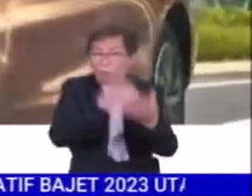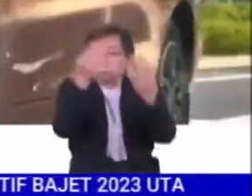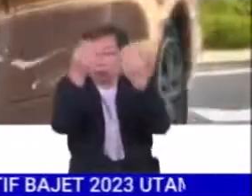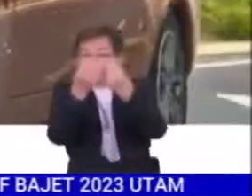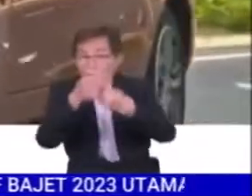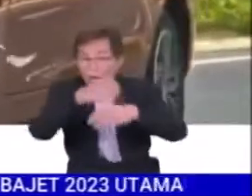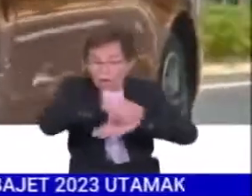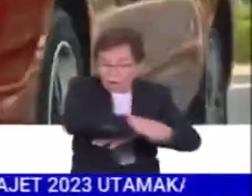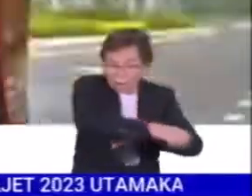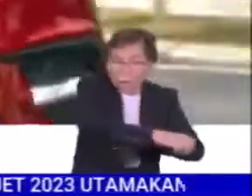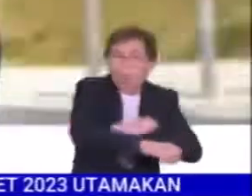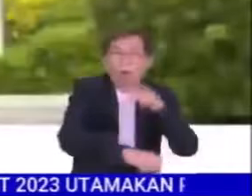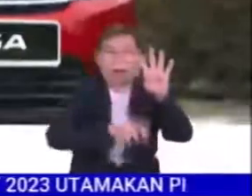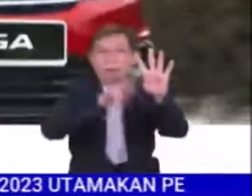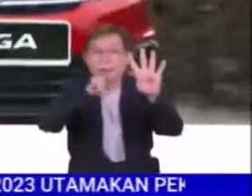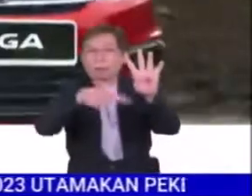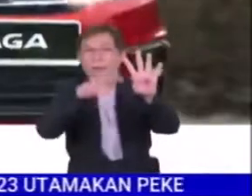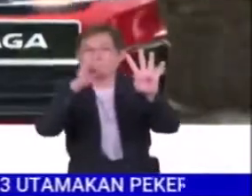menjadikan jumlah ekspor kepada